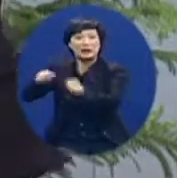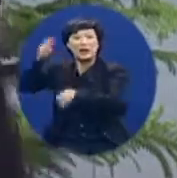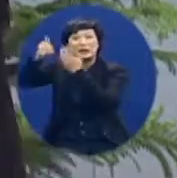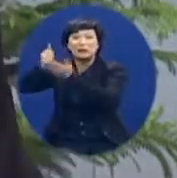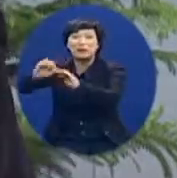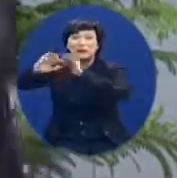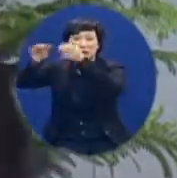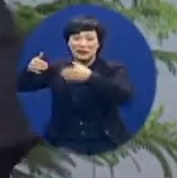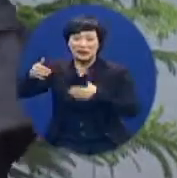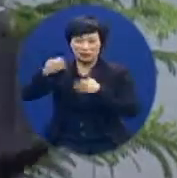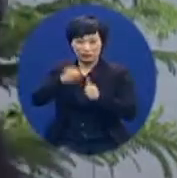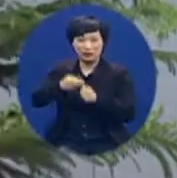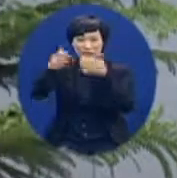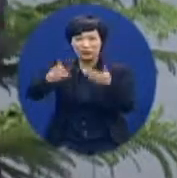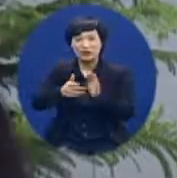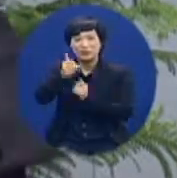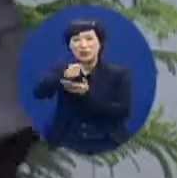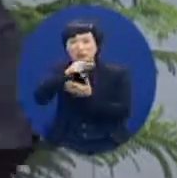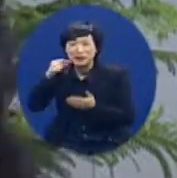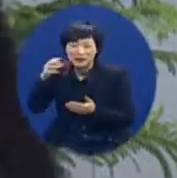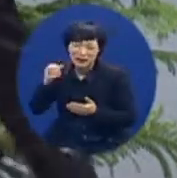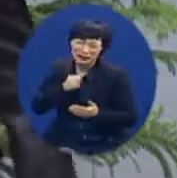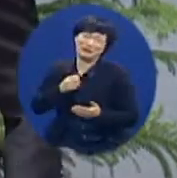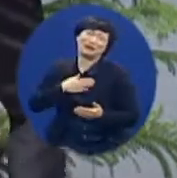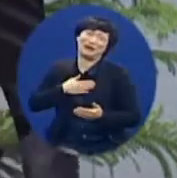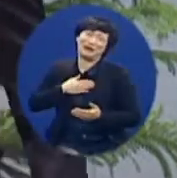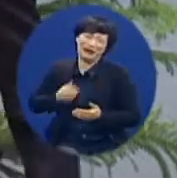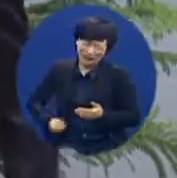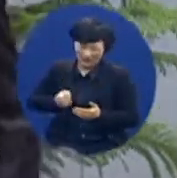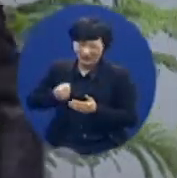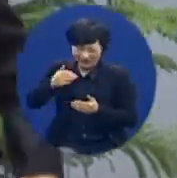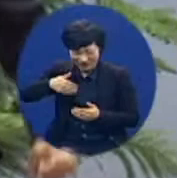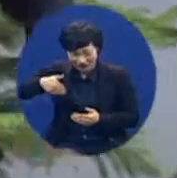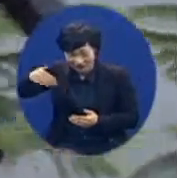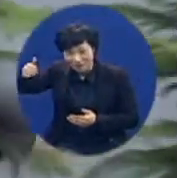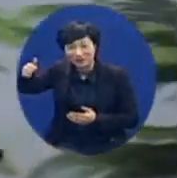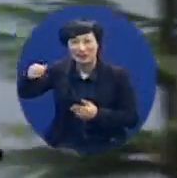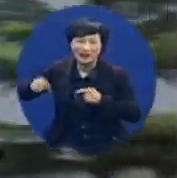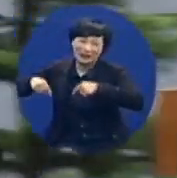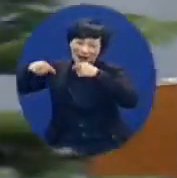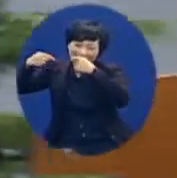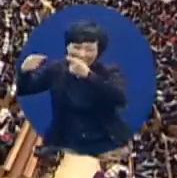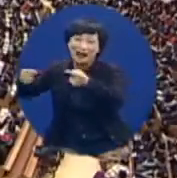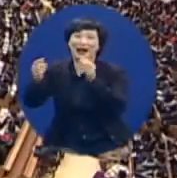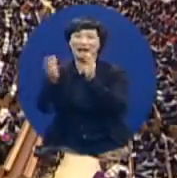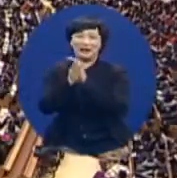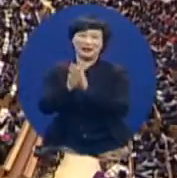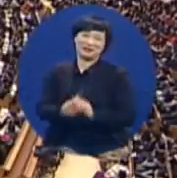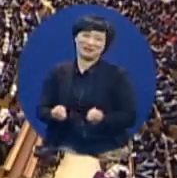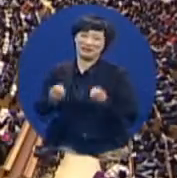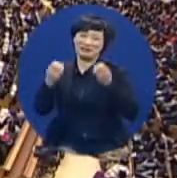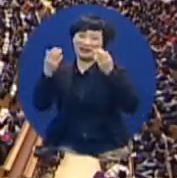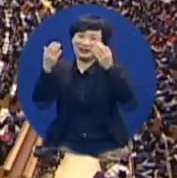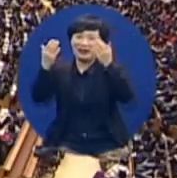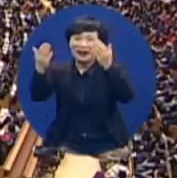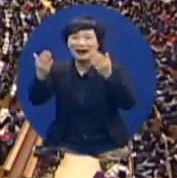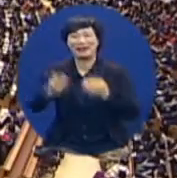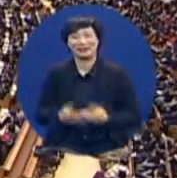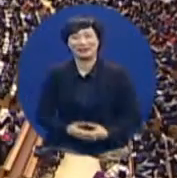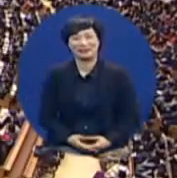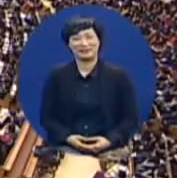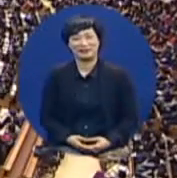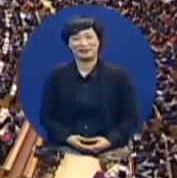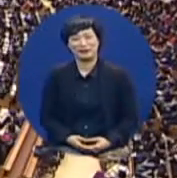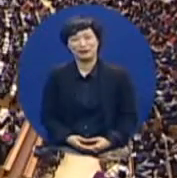예수의 피를 붙잡고 갑니다 아멘 할렐루야 아멘